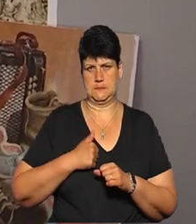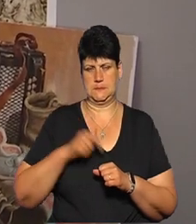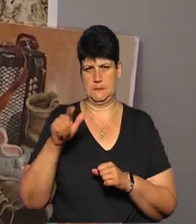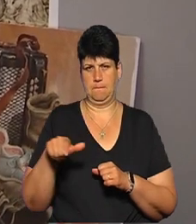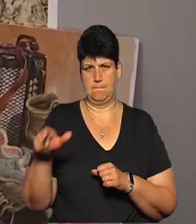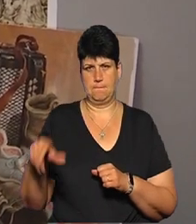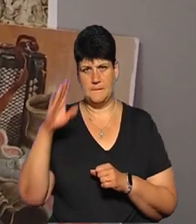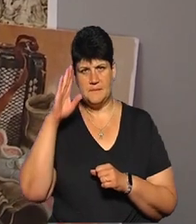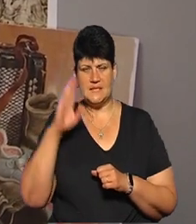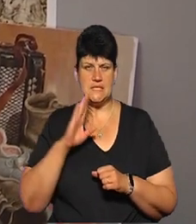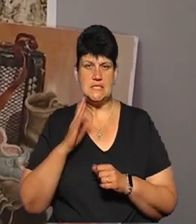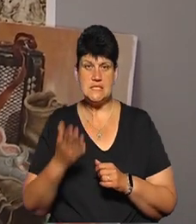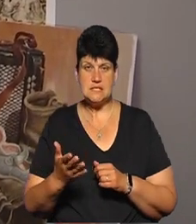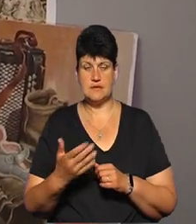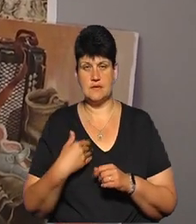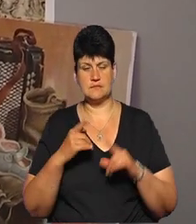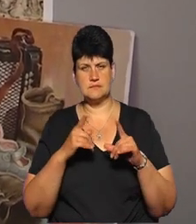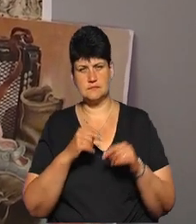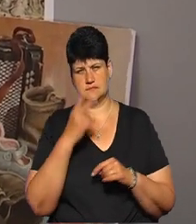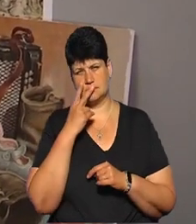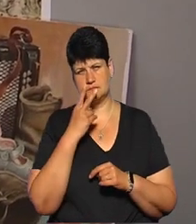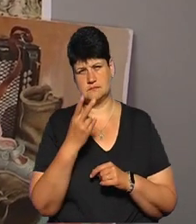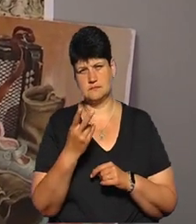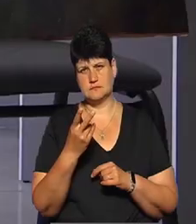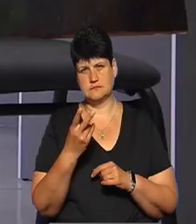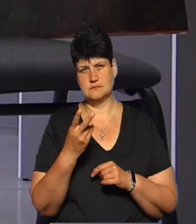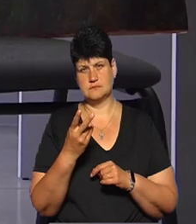блокпости проїжджаю, я дивлюсь на воїни, думаю, вони мені такі